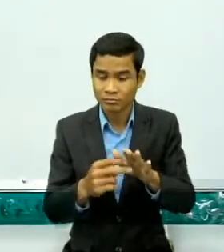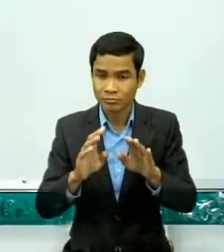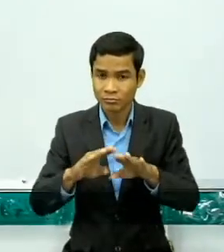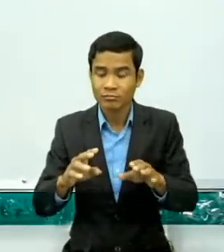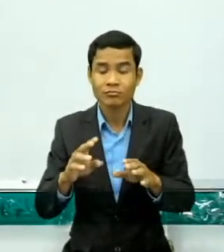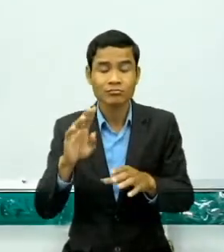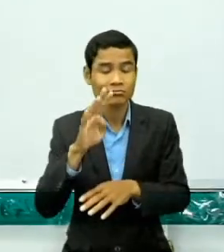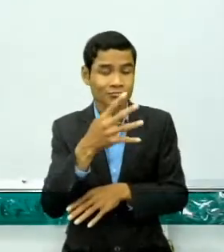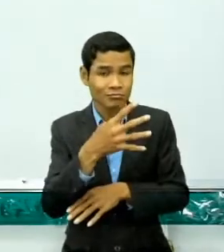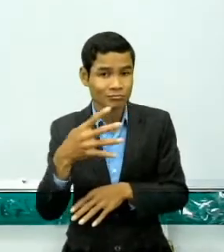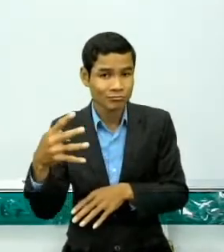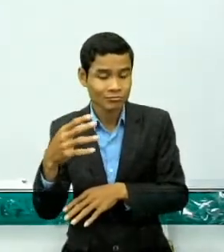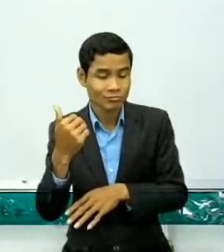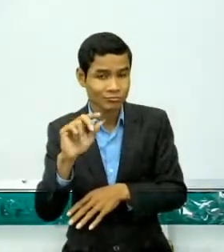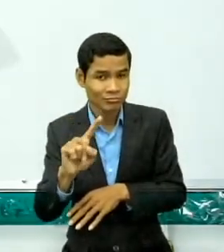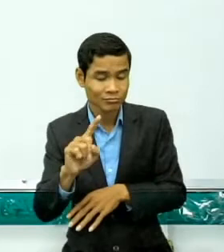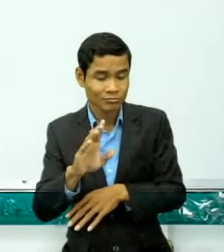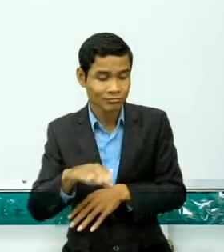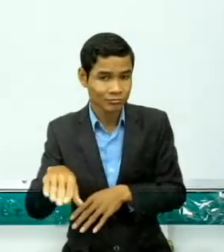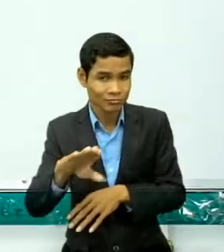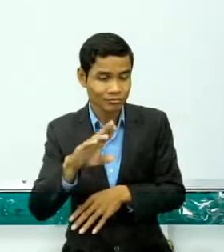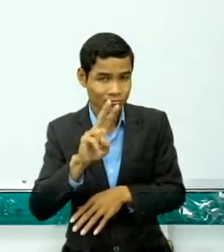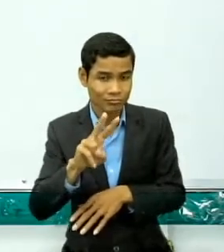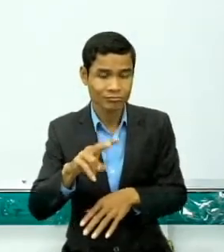កូន